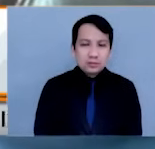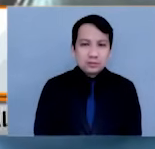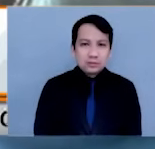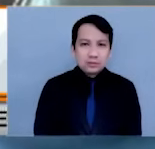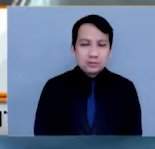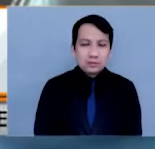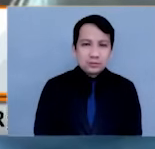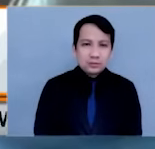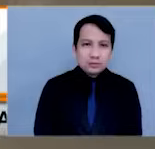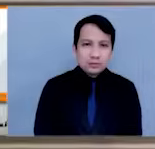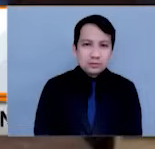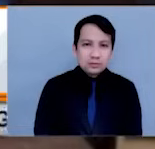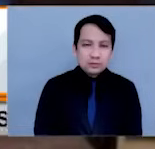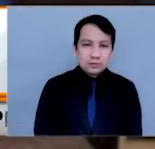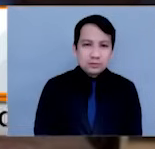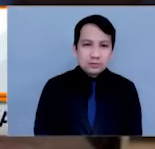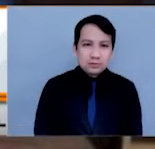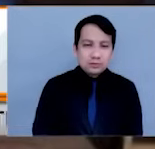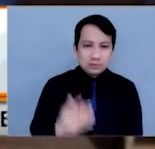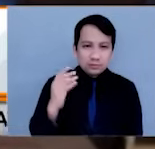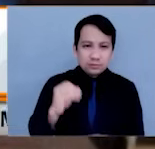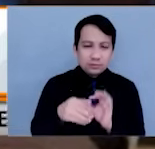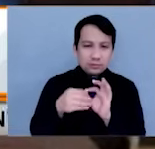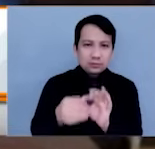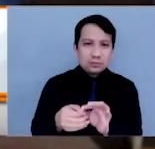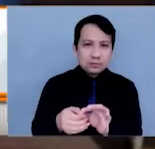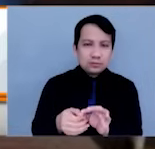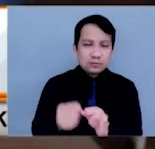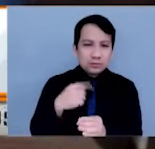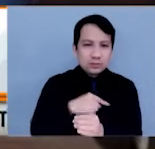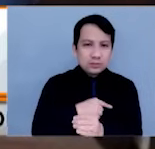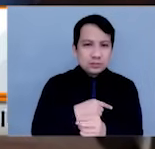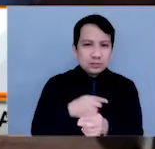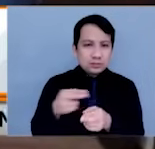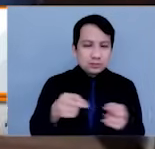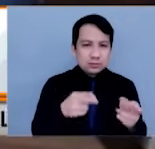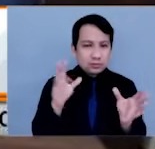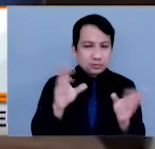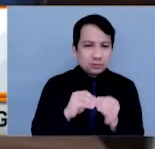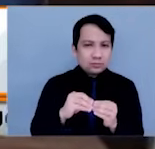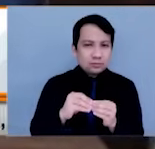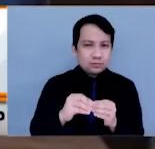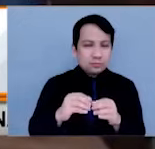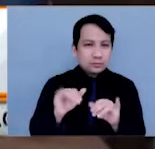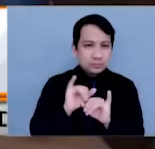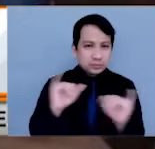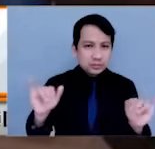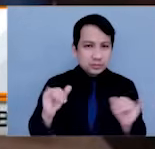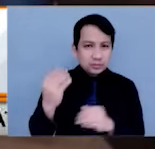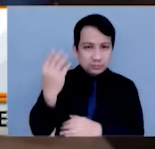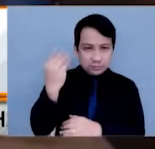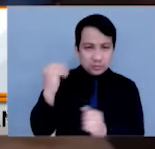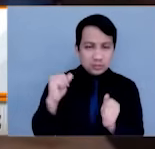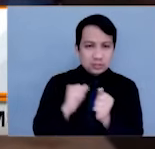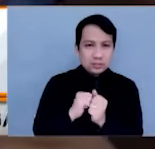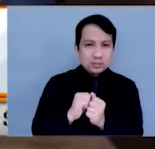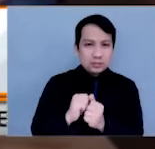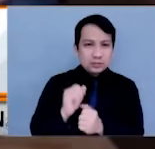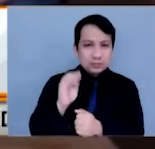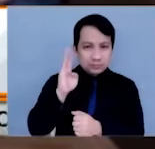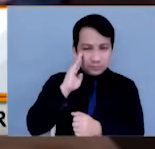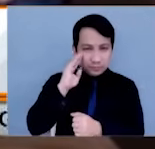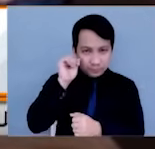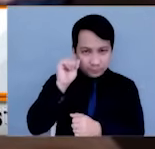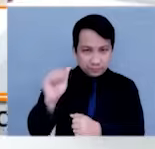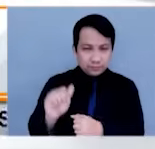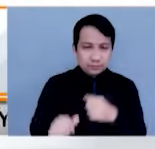lang daw si Alice. Trending din ang kuhang ito ni na Interior Secretary Benhur Abalos at PNP Chief Romel Marbil